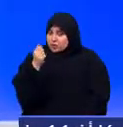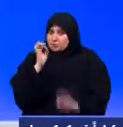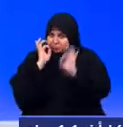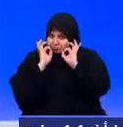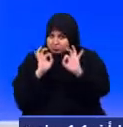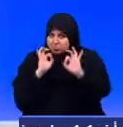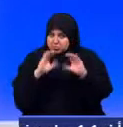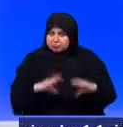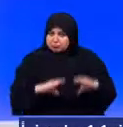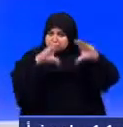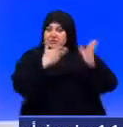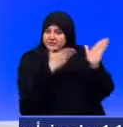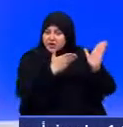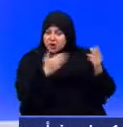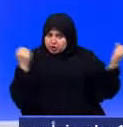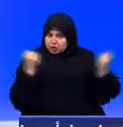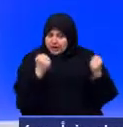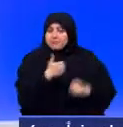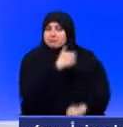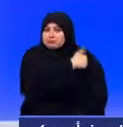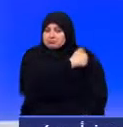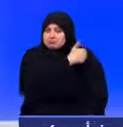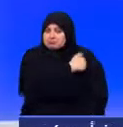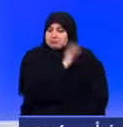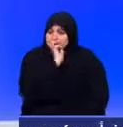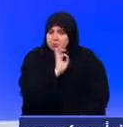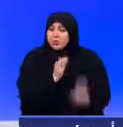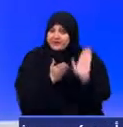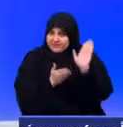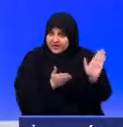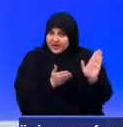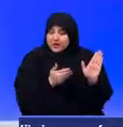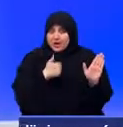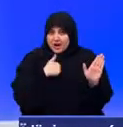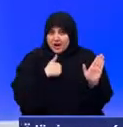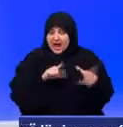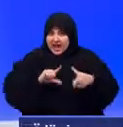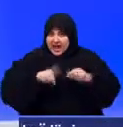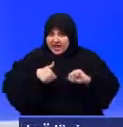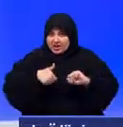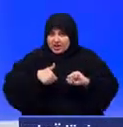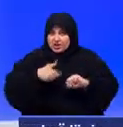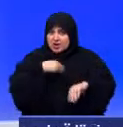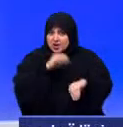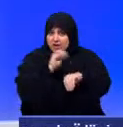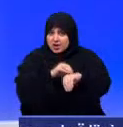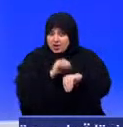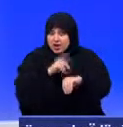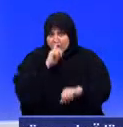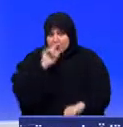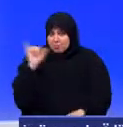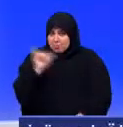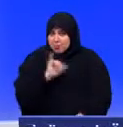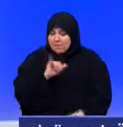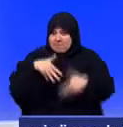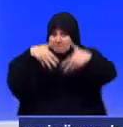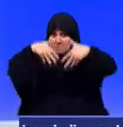جيدة بوفرة لقاحات؟ هل نحن بحاجة إلى ما ذكر الزملاء من هذه المناعة؟